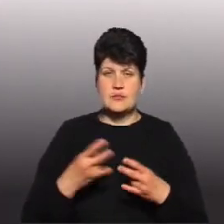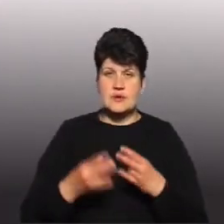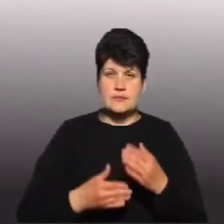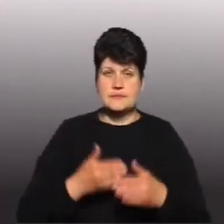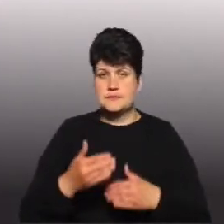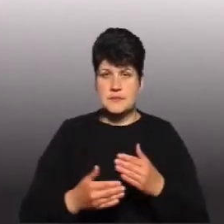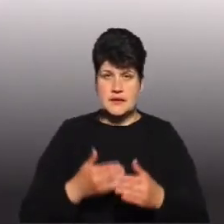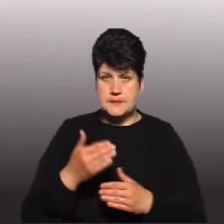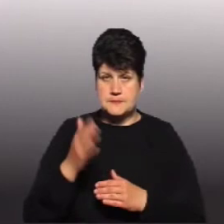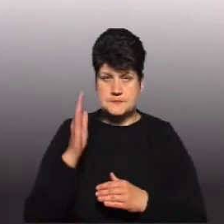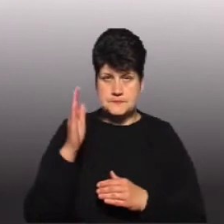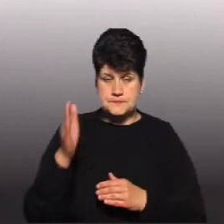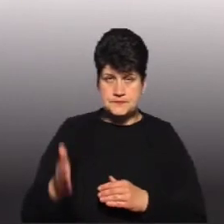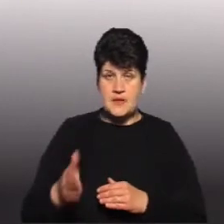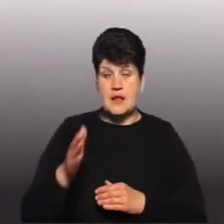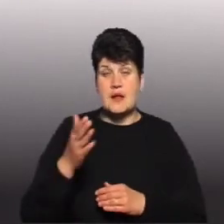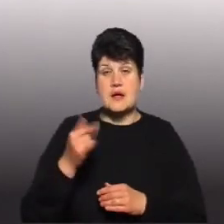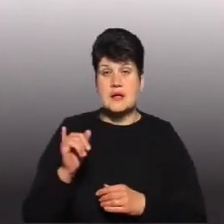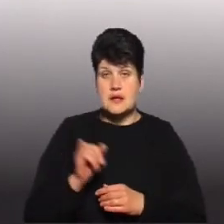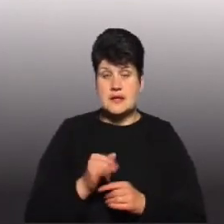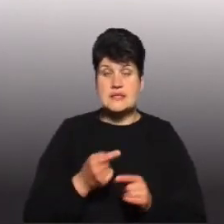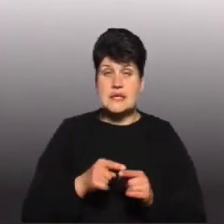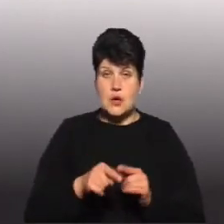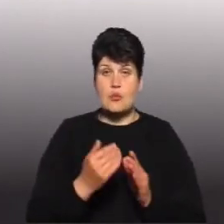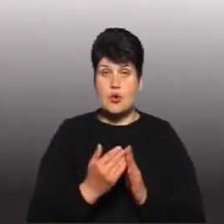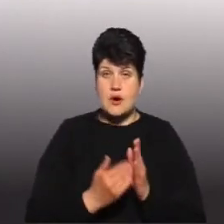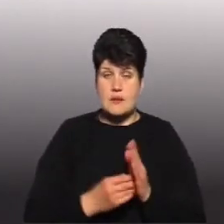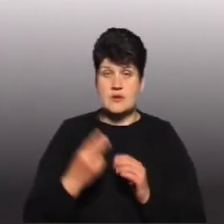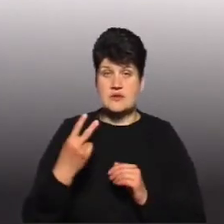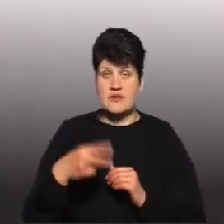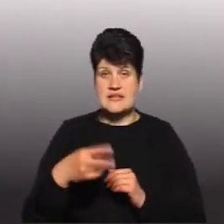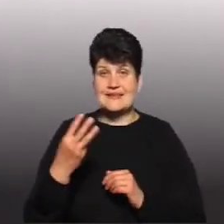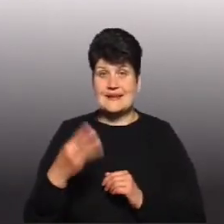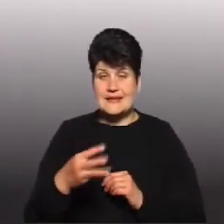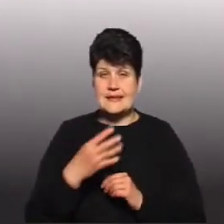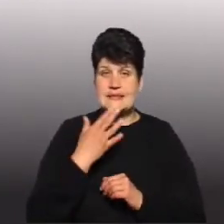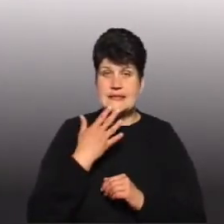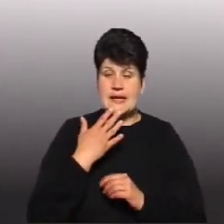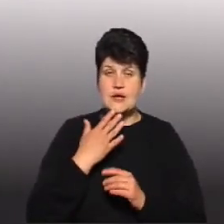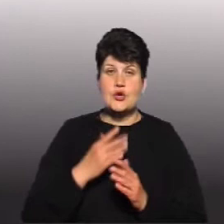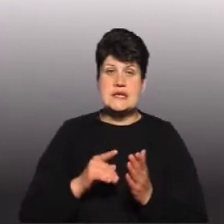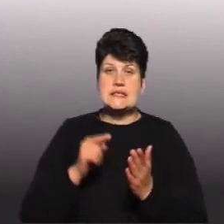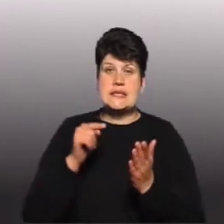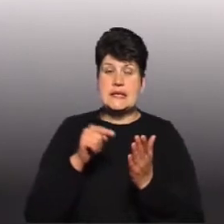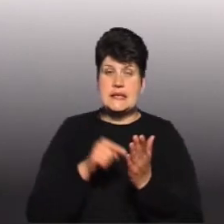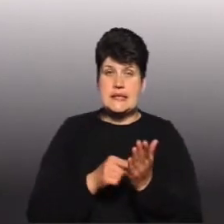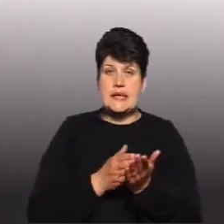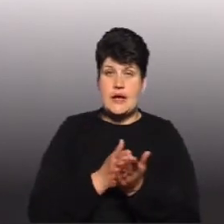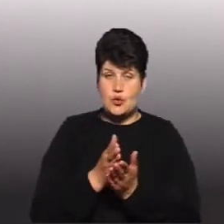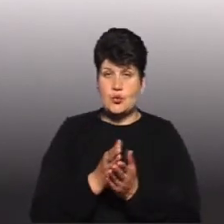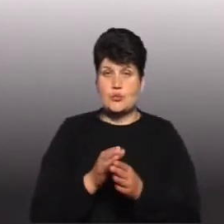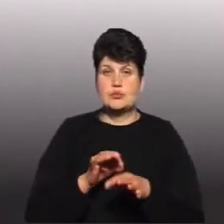рухатися якби в майбутнє з цією програмою 2030, національною стратегією поводження з відходами передбачено